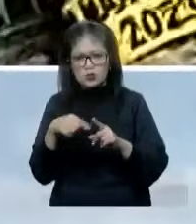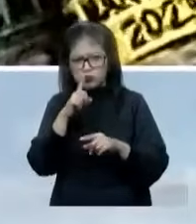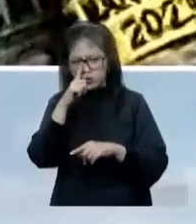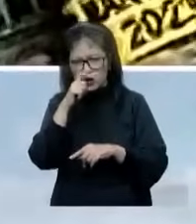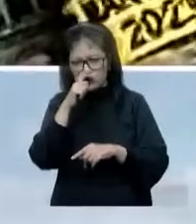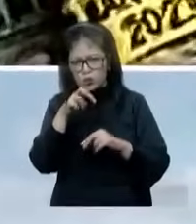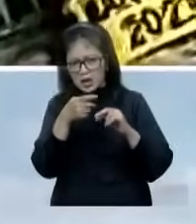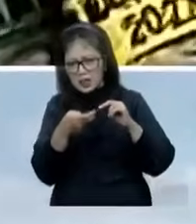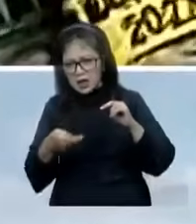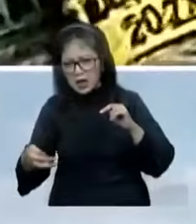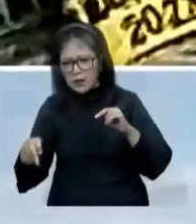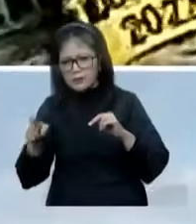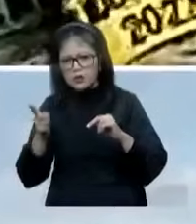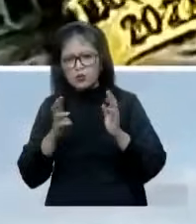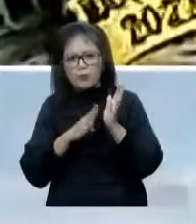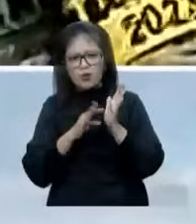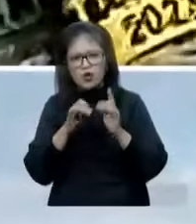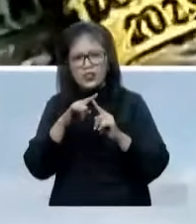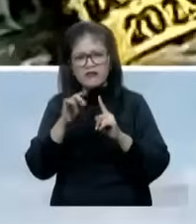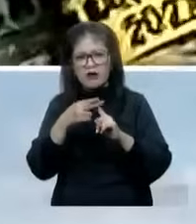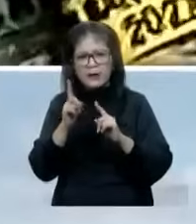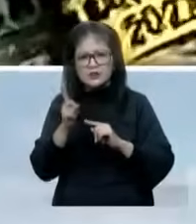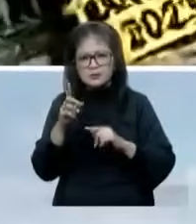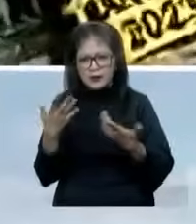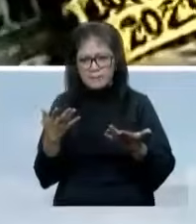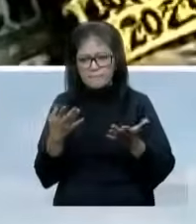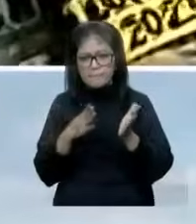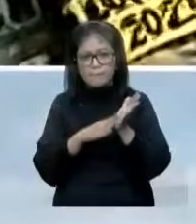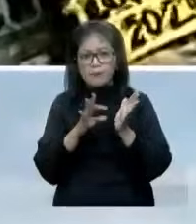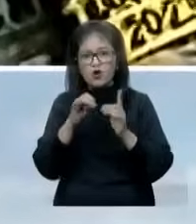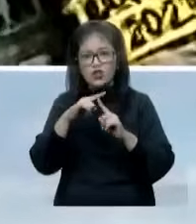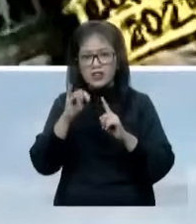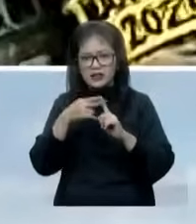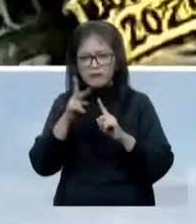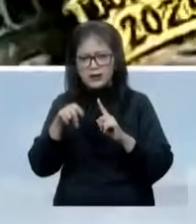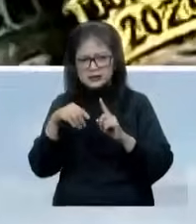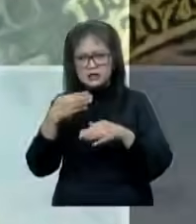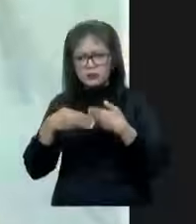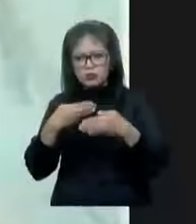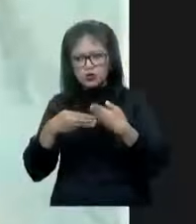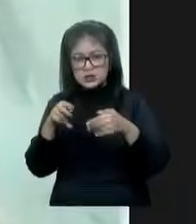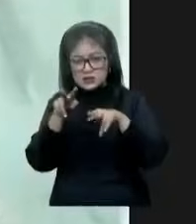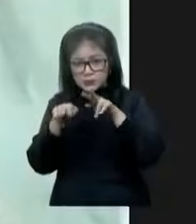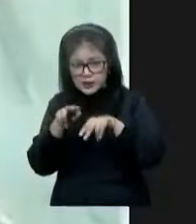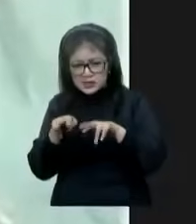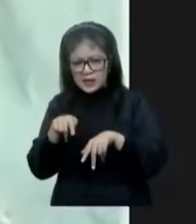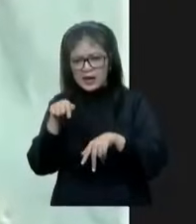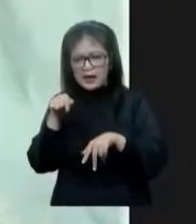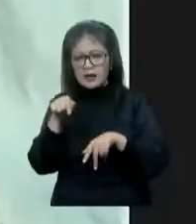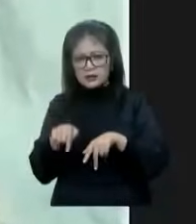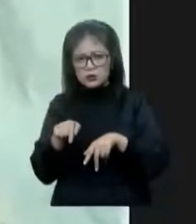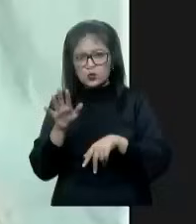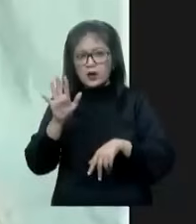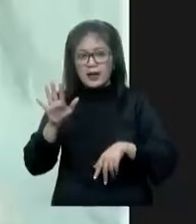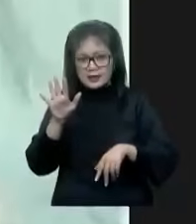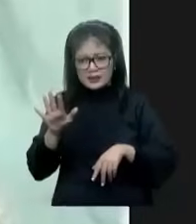pak ya untuk motif eh masih sedang dilakukan pendalaman oleh penyidik nanti akan